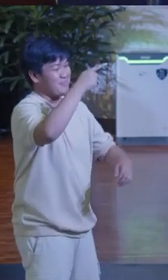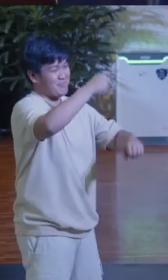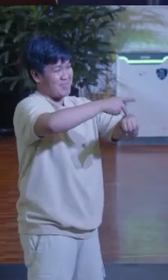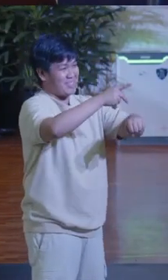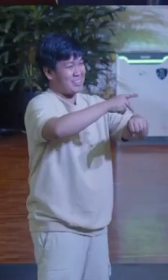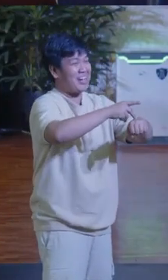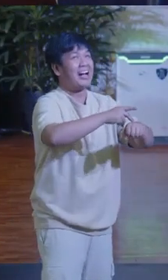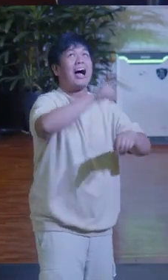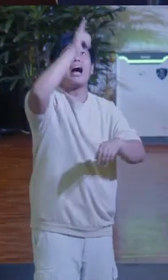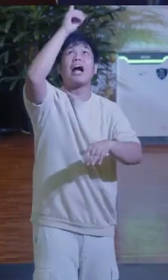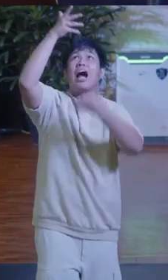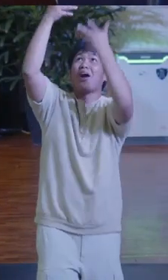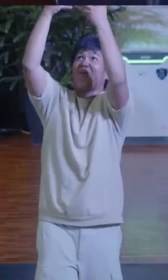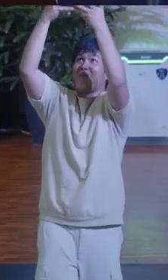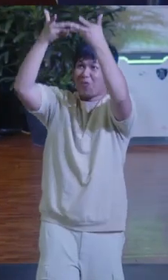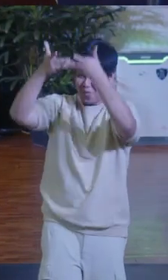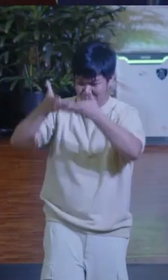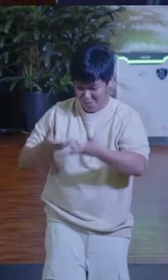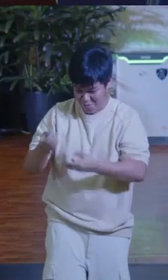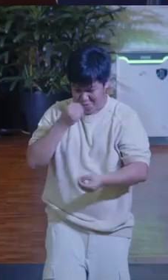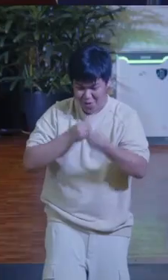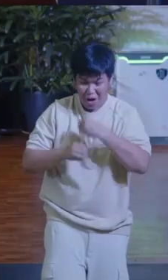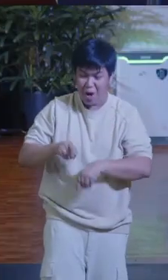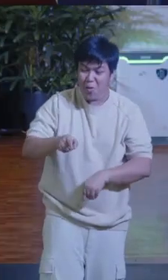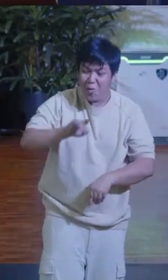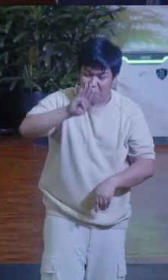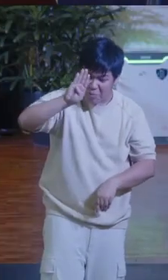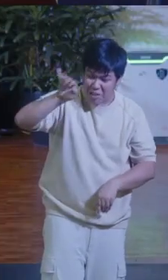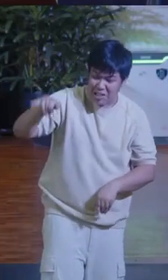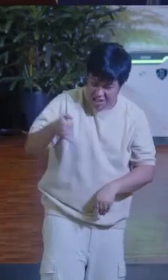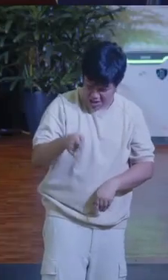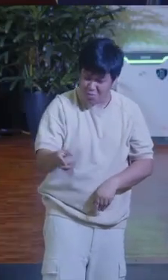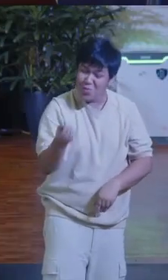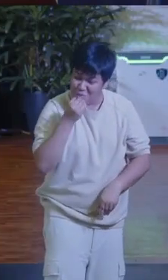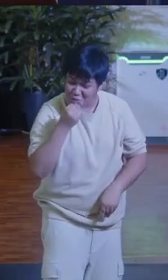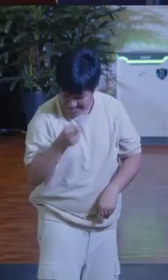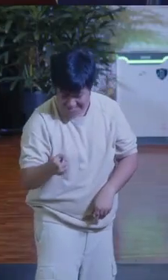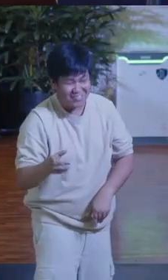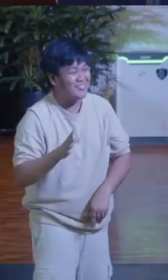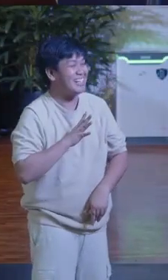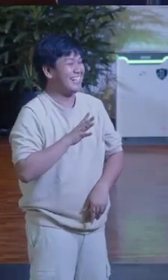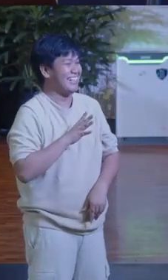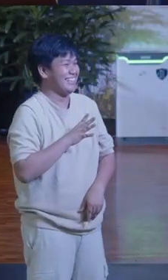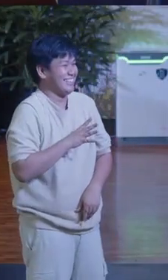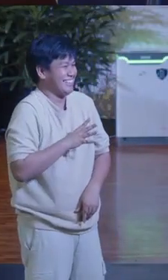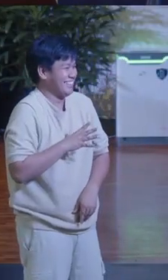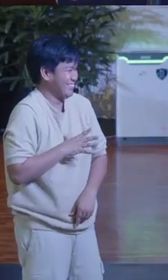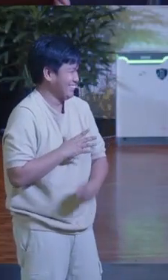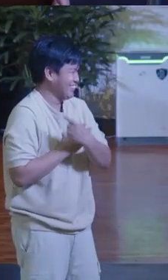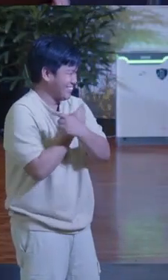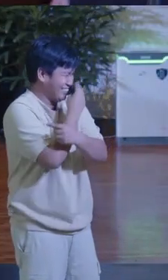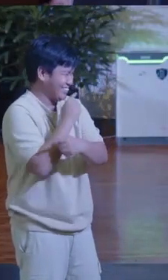Na sana bumaba siya mula sa langit at sabihin, BJ, kahit na ano, pwede mo nang kainin.